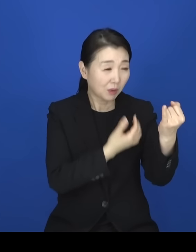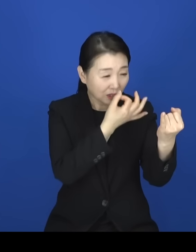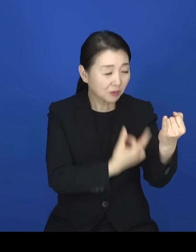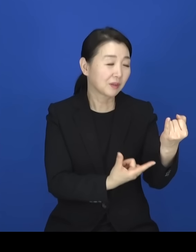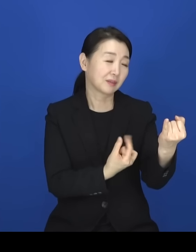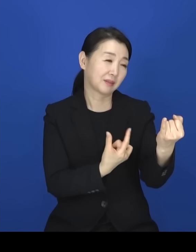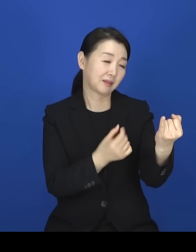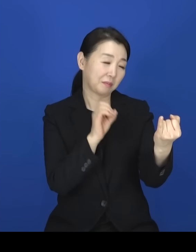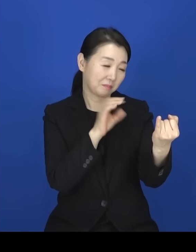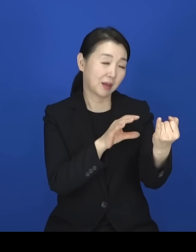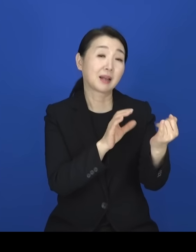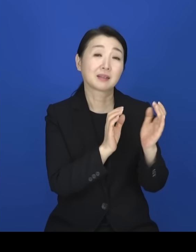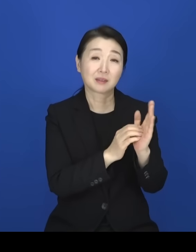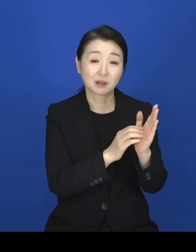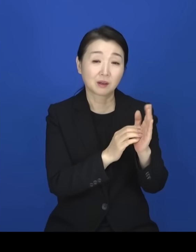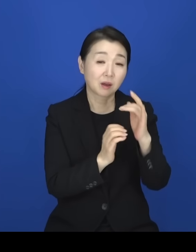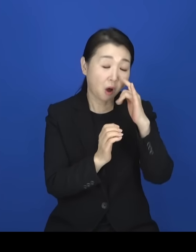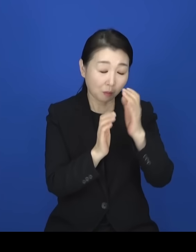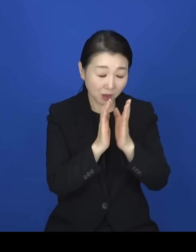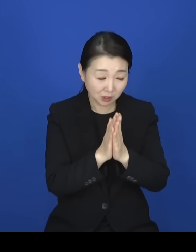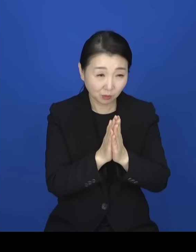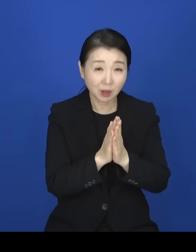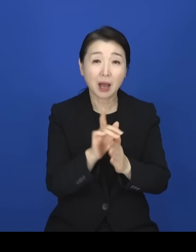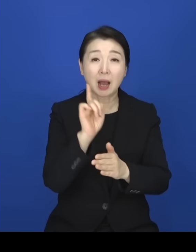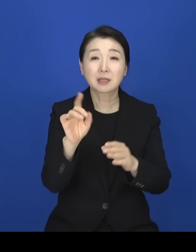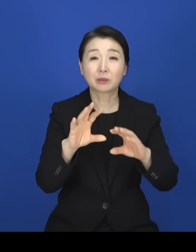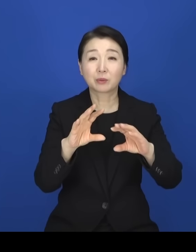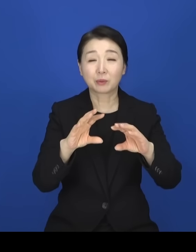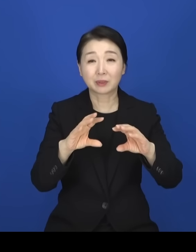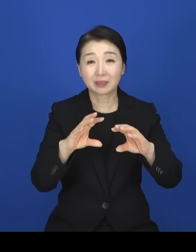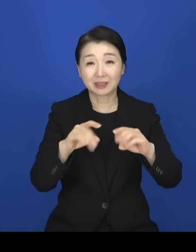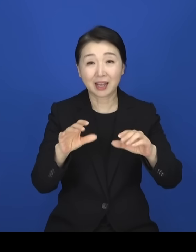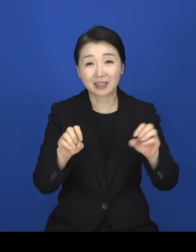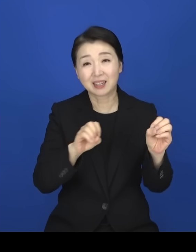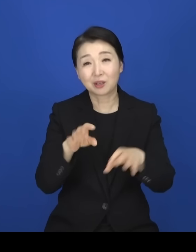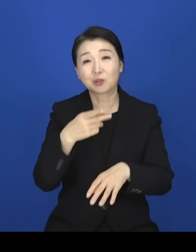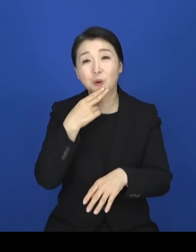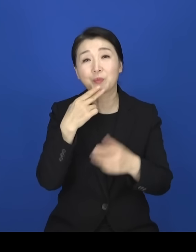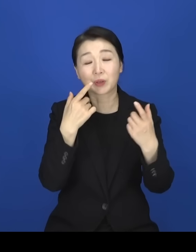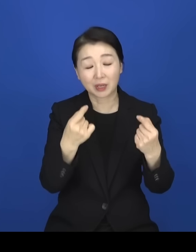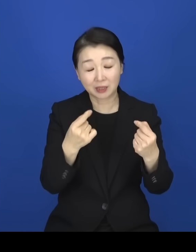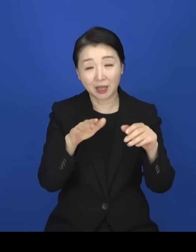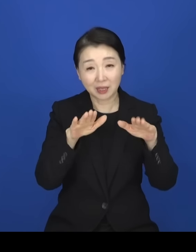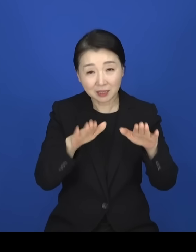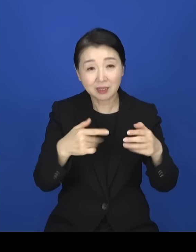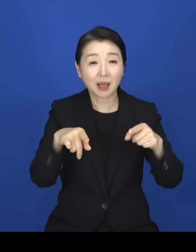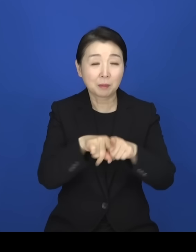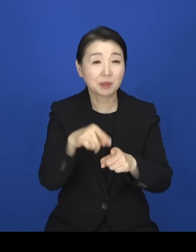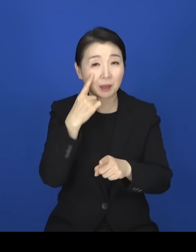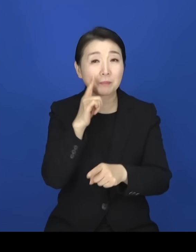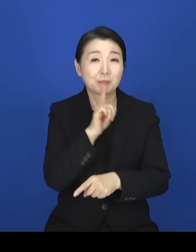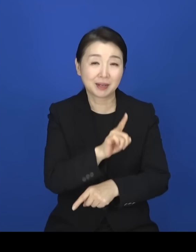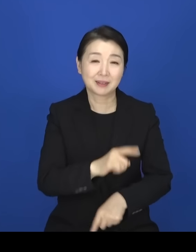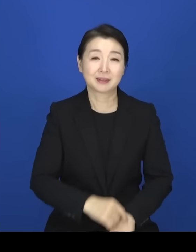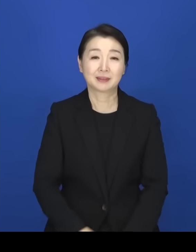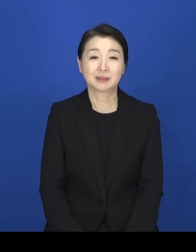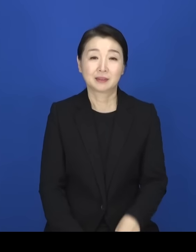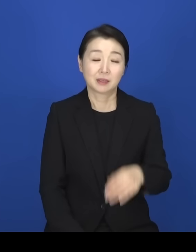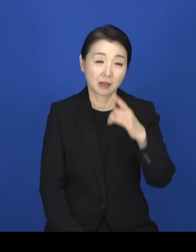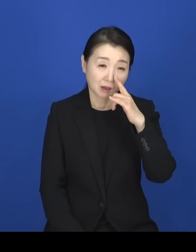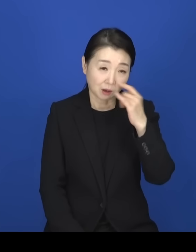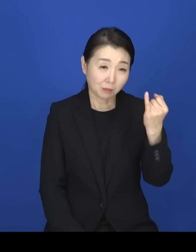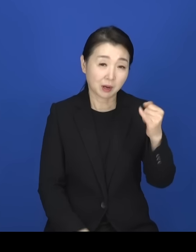죽겠군요. 엄마 기도가 하나도 땅에 떨어지지 않은 것 같다고. 엄마 이제 우리가 같이 하자고.